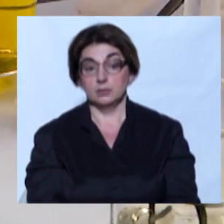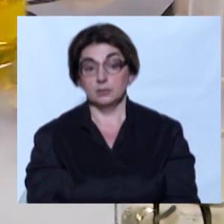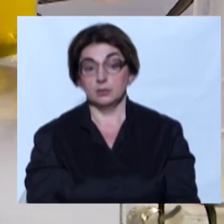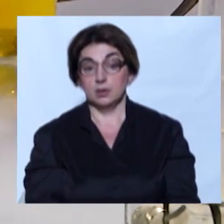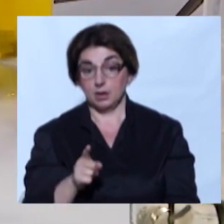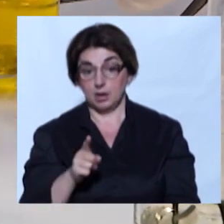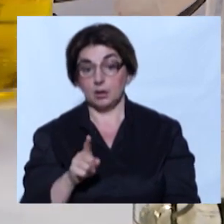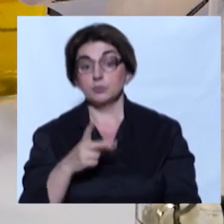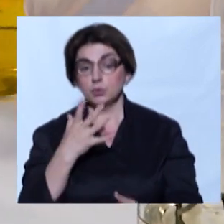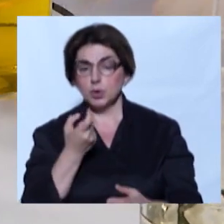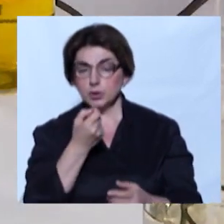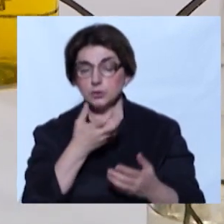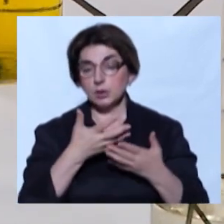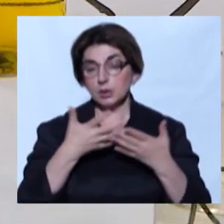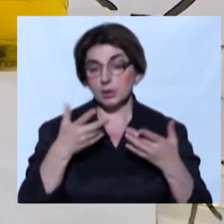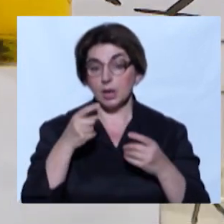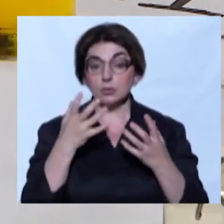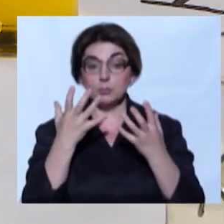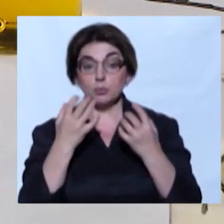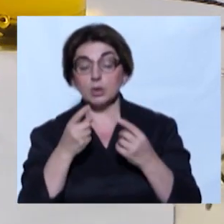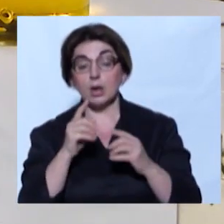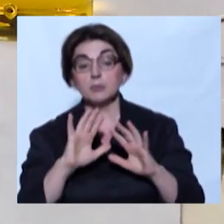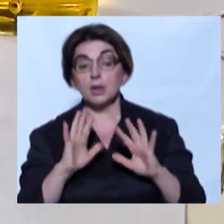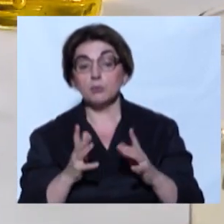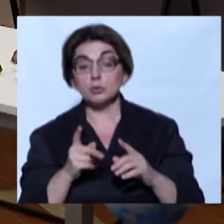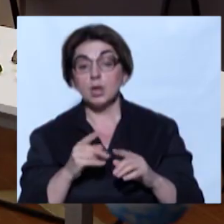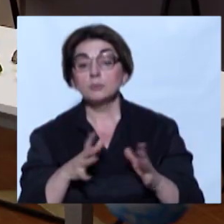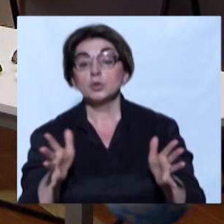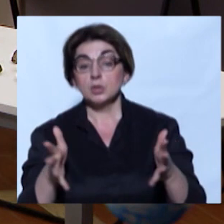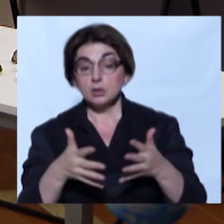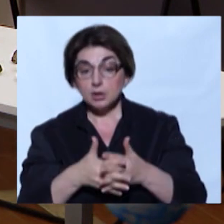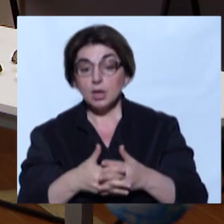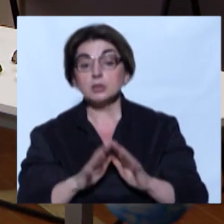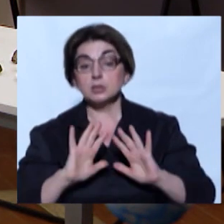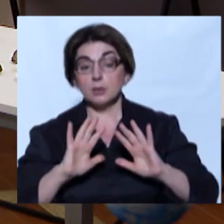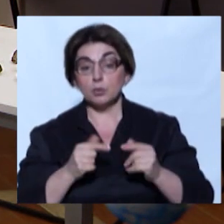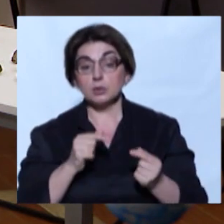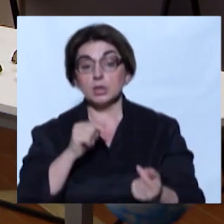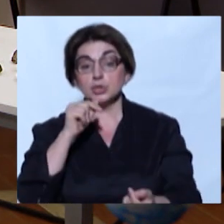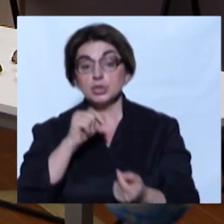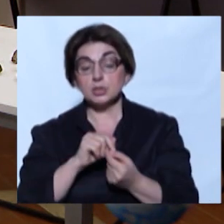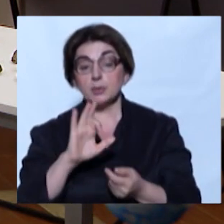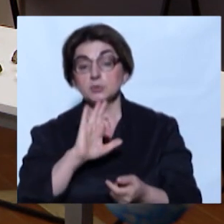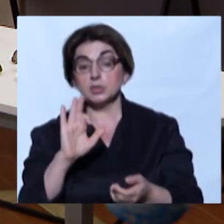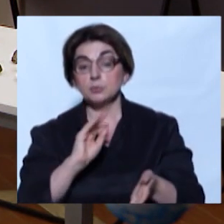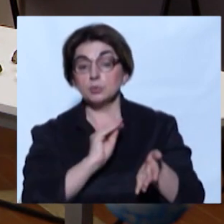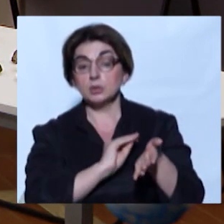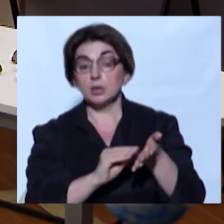ამ შემთხვევაში უფრო მუქია, რაც იმას ნიშნავს, რომ რეაქცია წავიდა. დავწეროთ შესაბამისი რეაქციები.